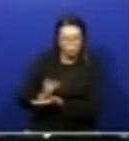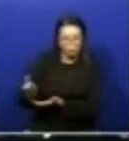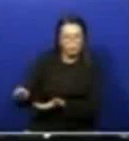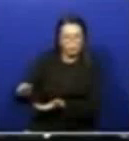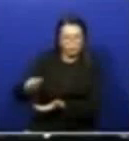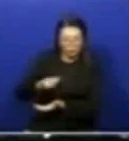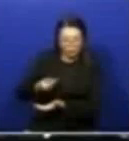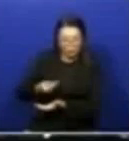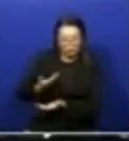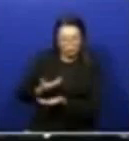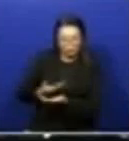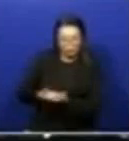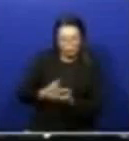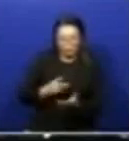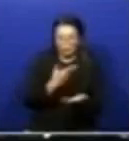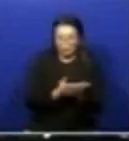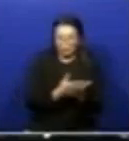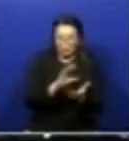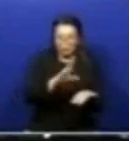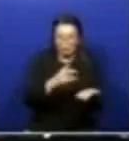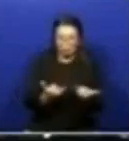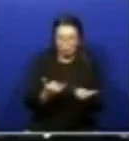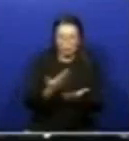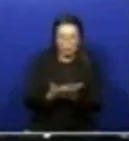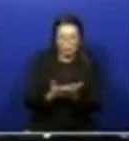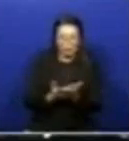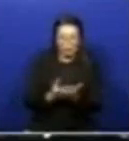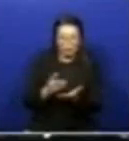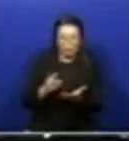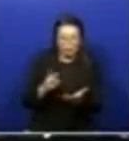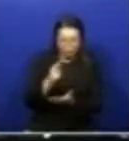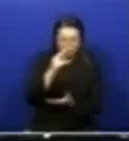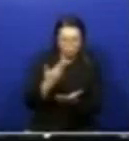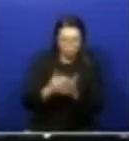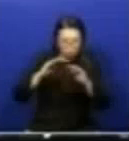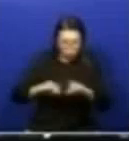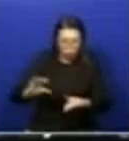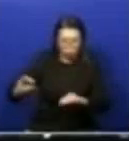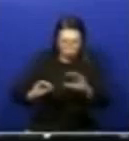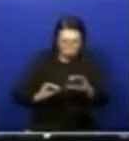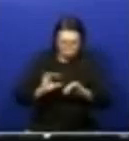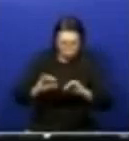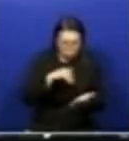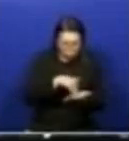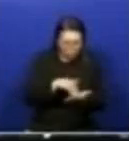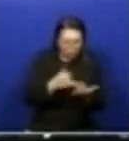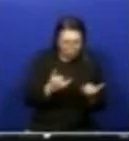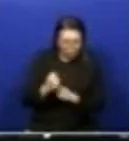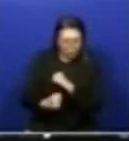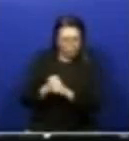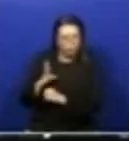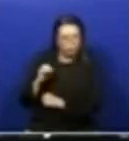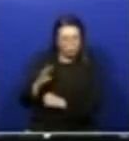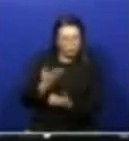ให้กับงบที่ตัดวันนี้นี่ไม่มีปัญหาแต่ไอ้ปัญหาบางพื้น